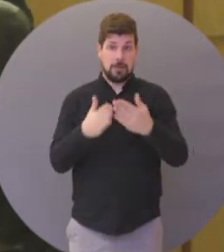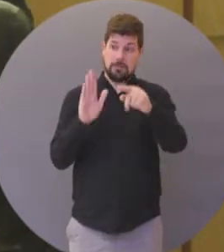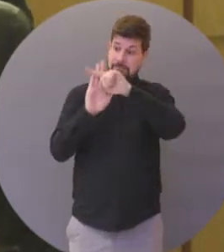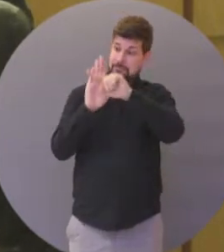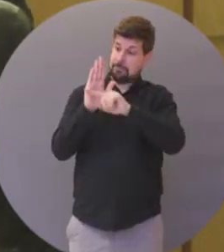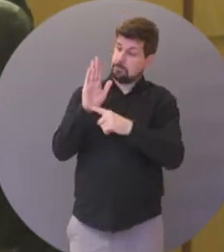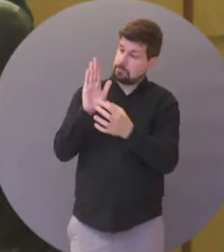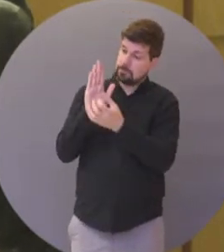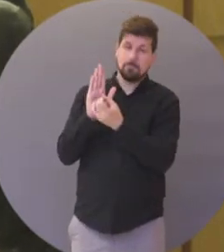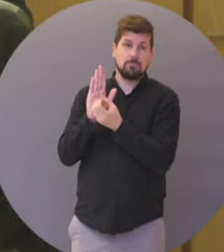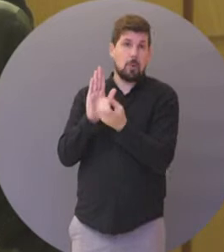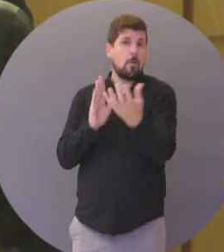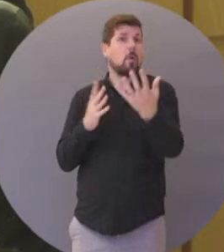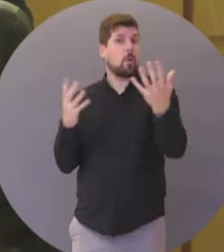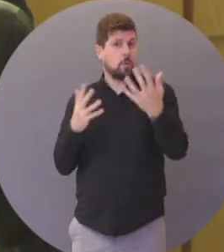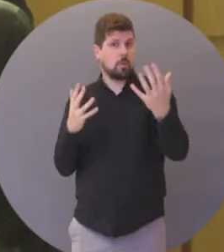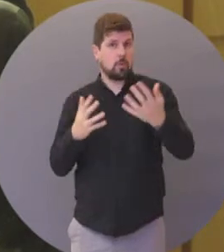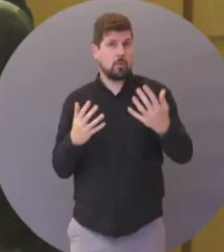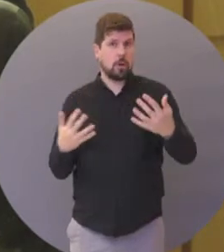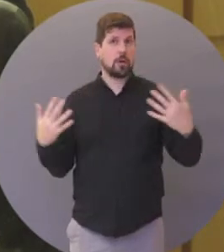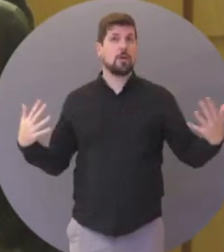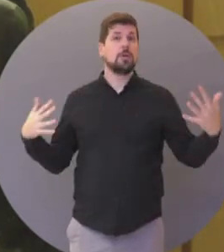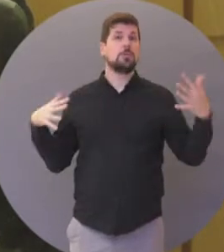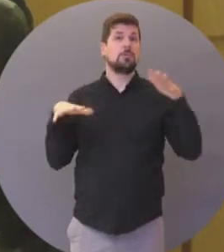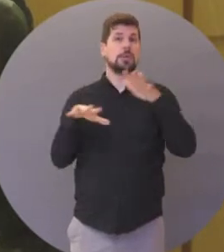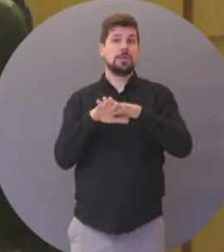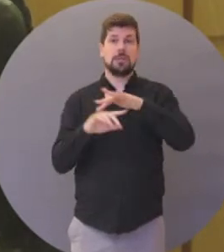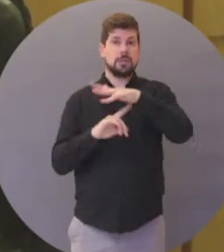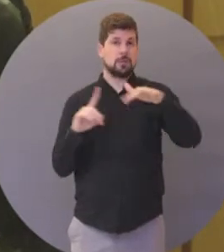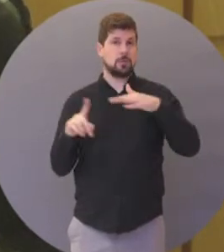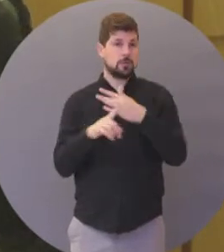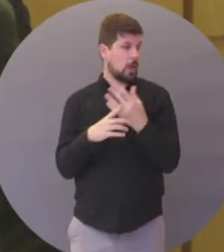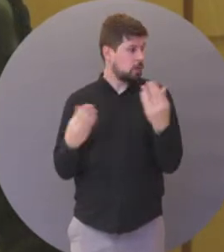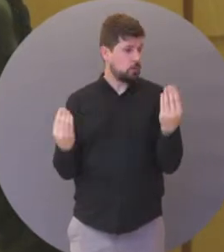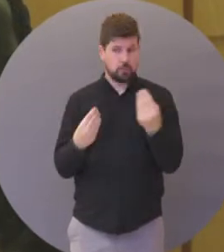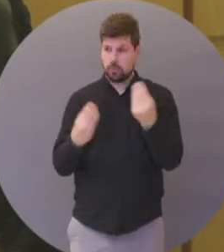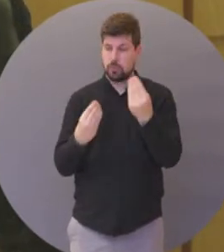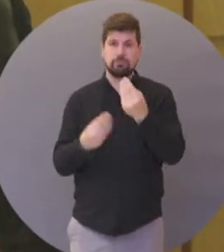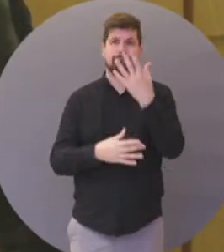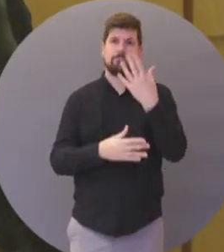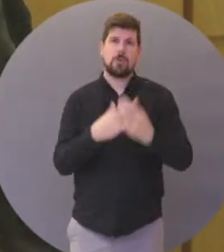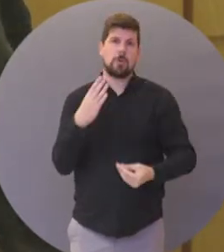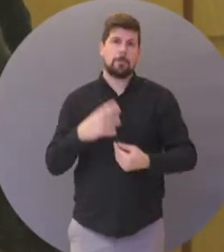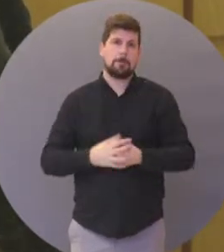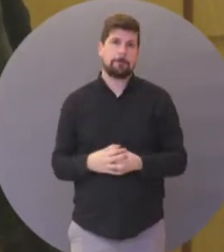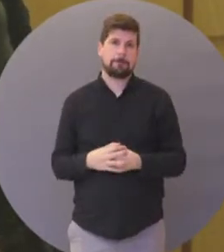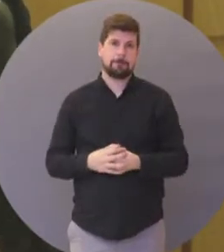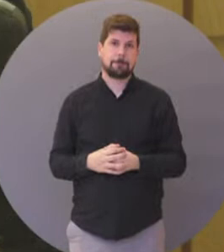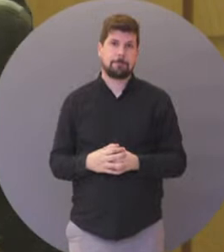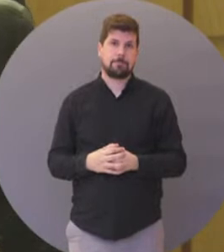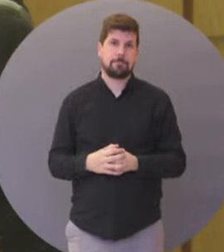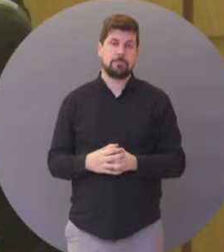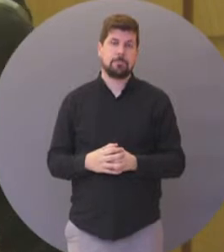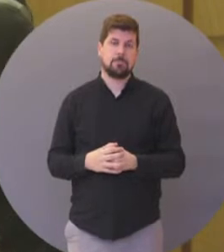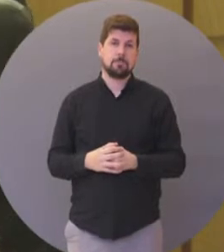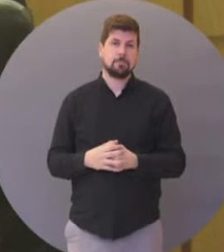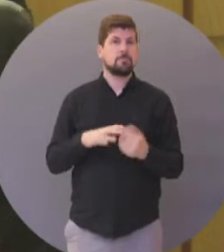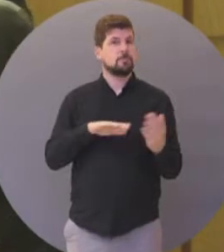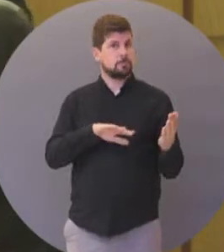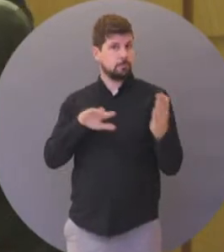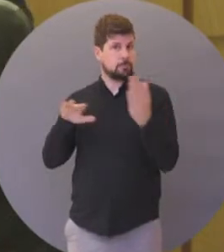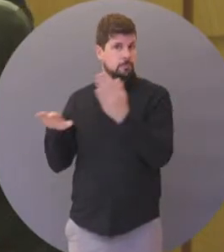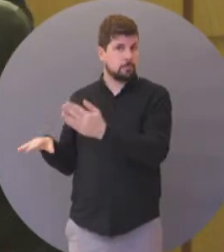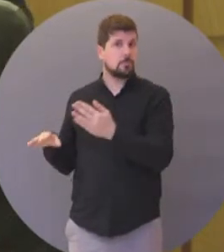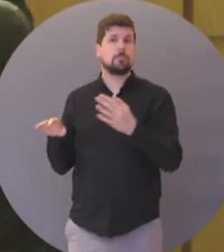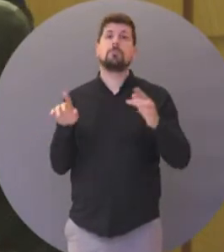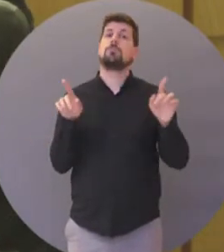considérablement la mixité sociale dans ces parcs de logements sociaux et puis d'autre part c'est